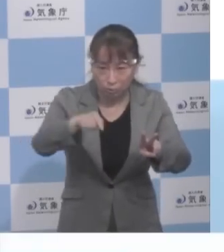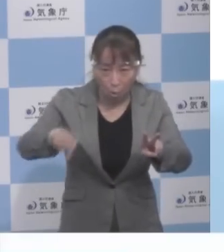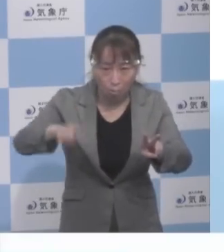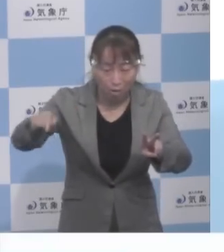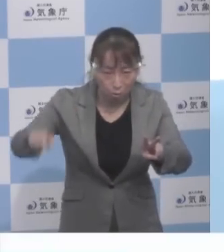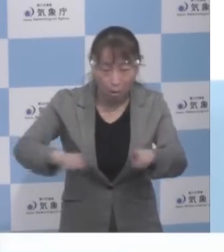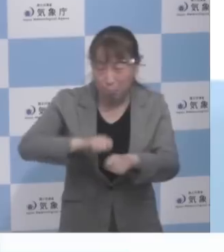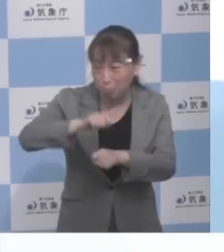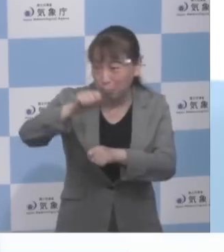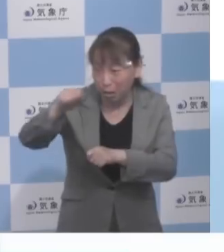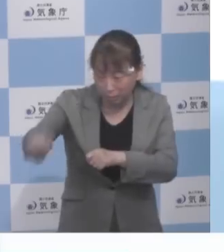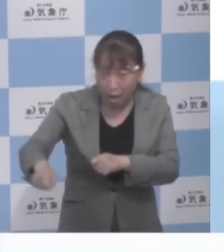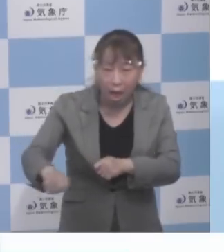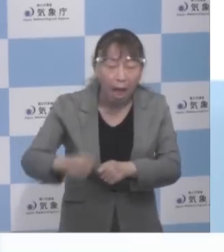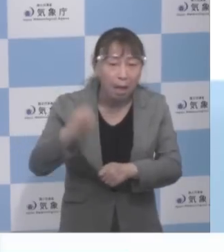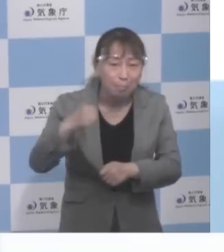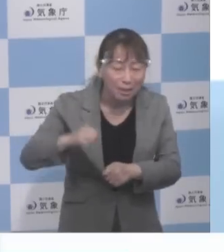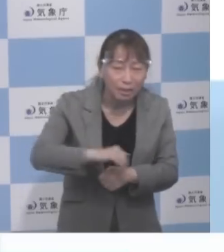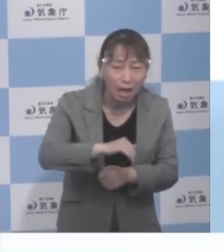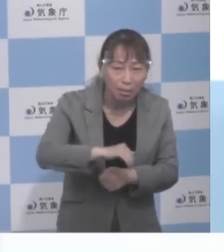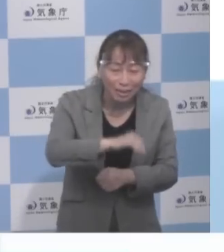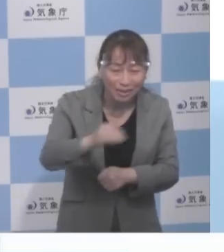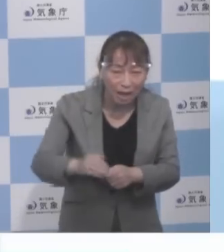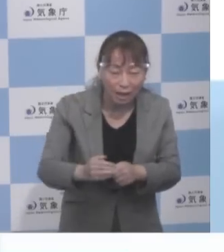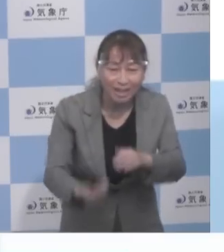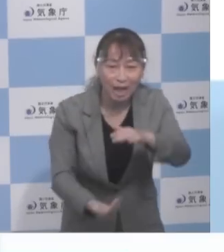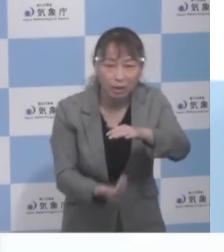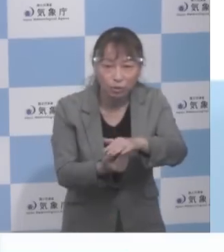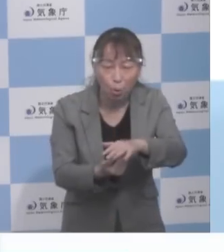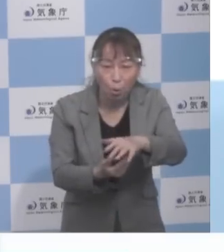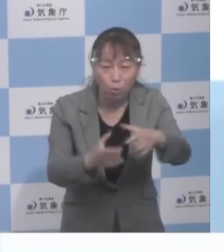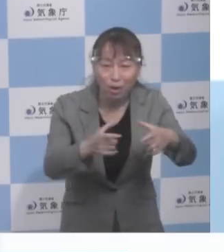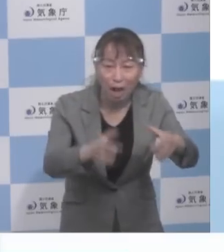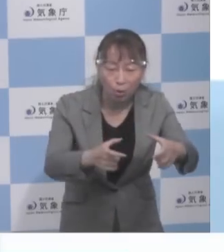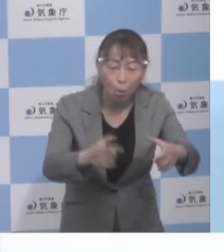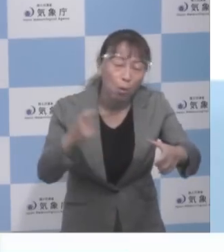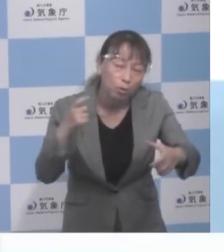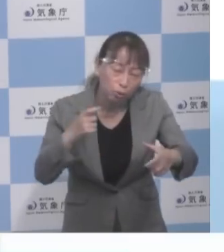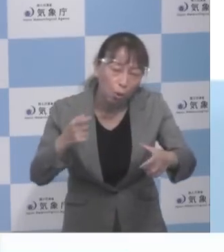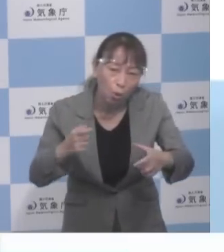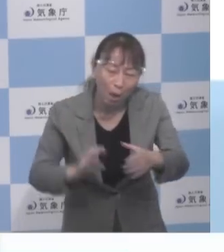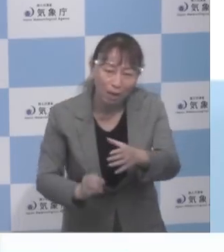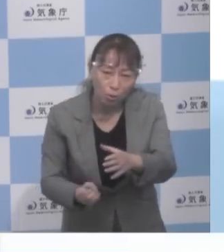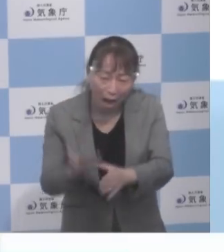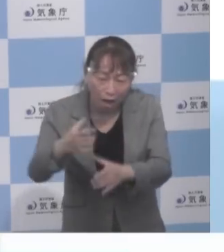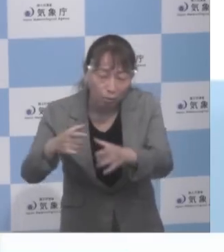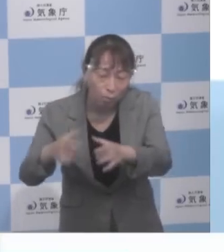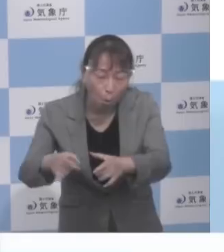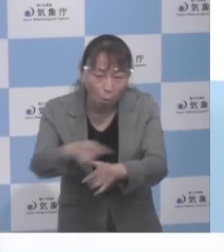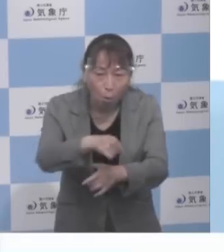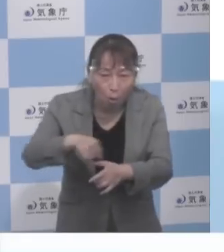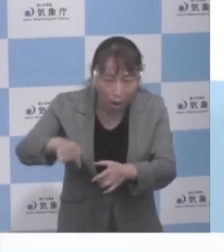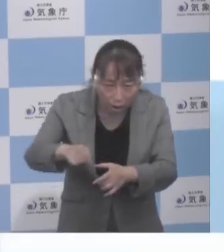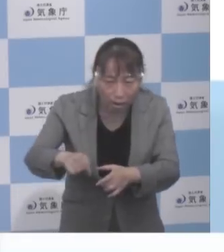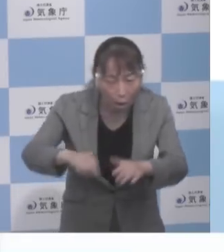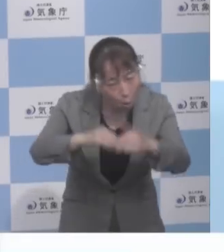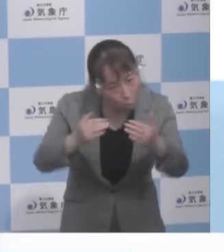南岳山頂火口および昭和火口からおおむね3キロ以内の居住地域、